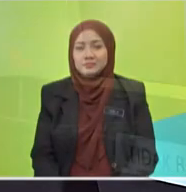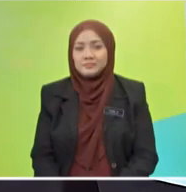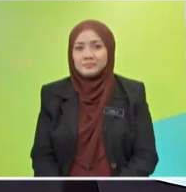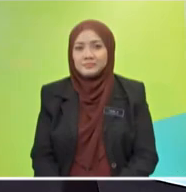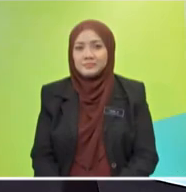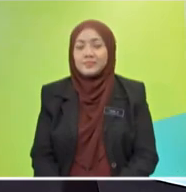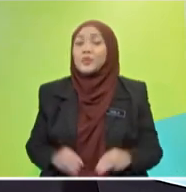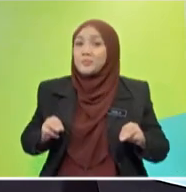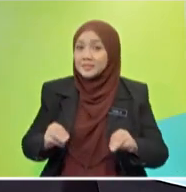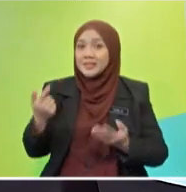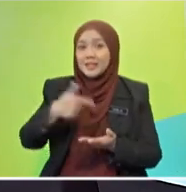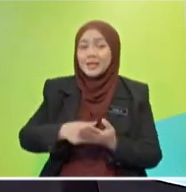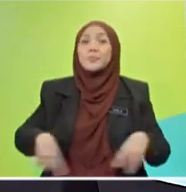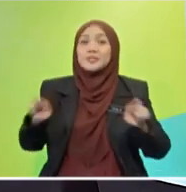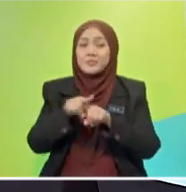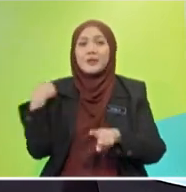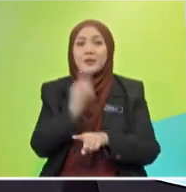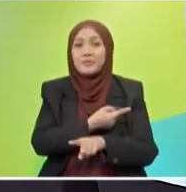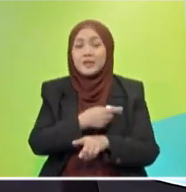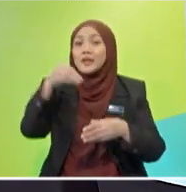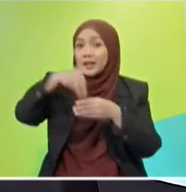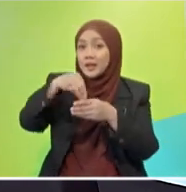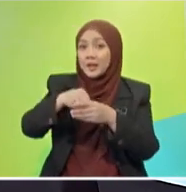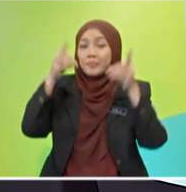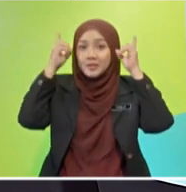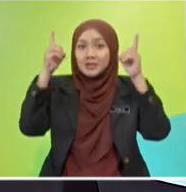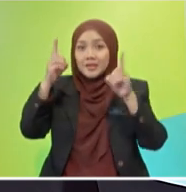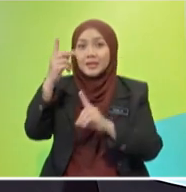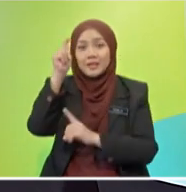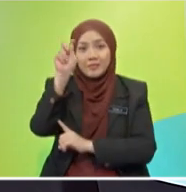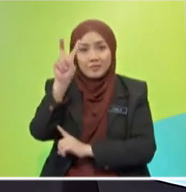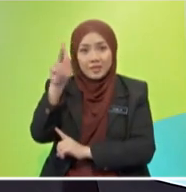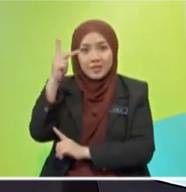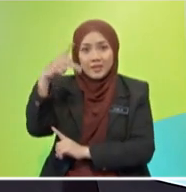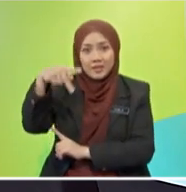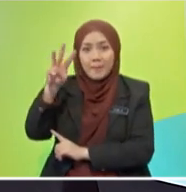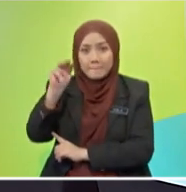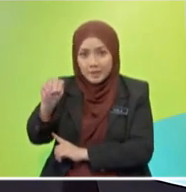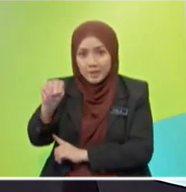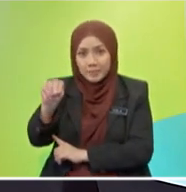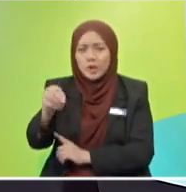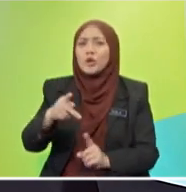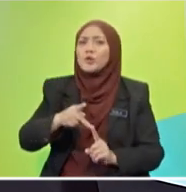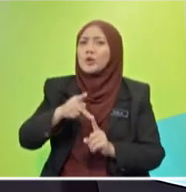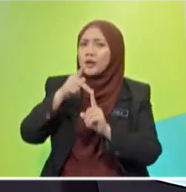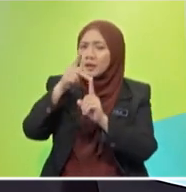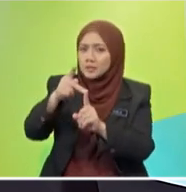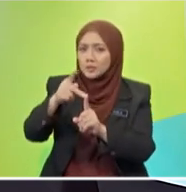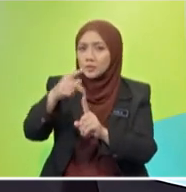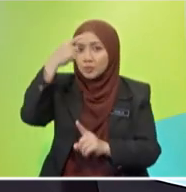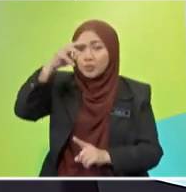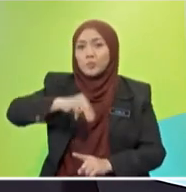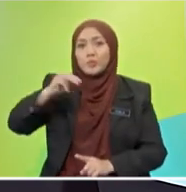masih lagi bersama kami dalam Didik Tiwi KPM khusus untuk murid-murid yang berada dalam pendidikan khas